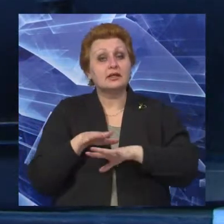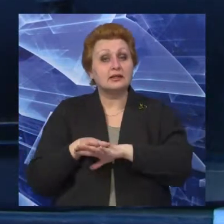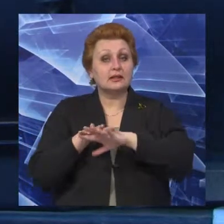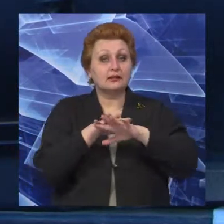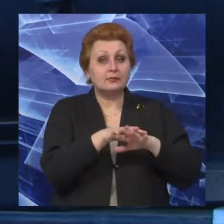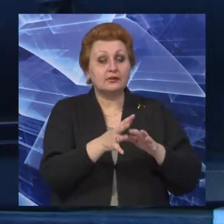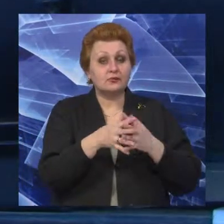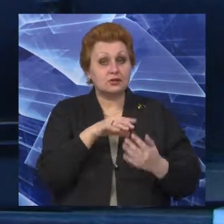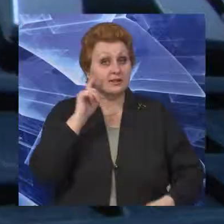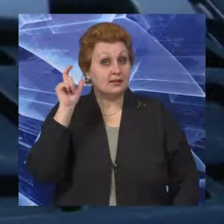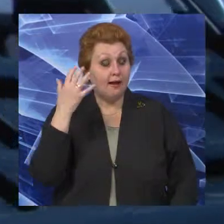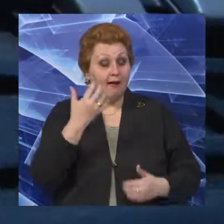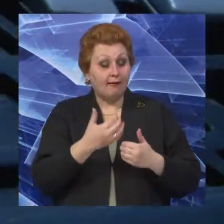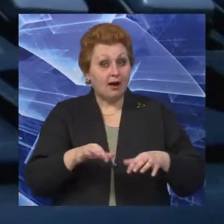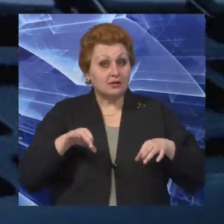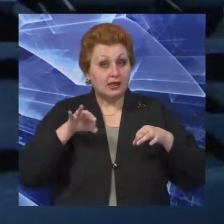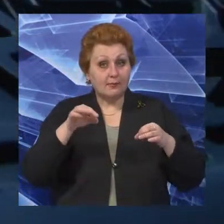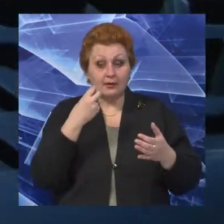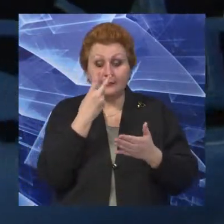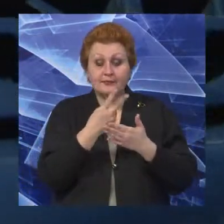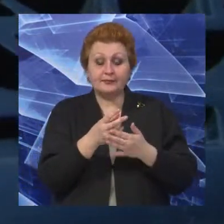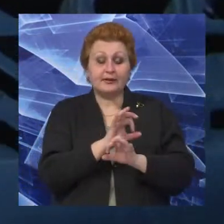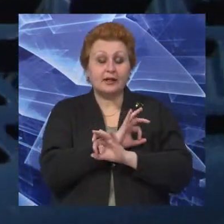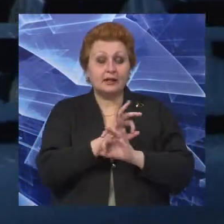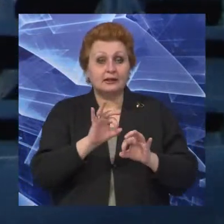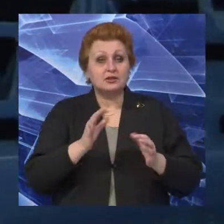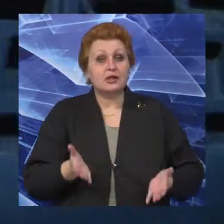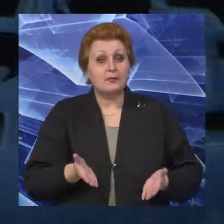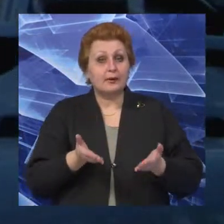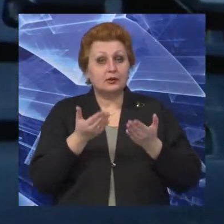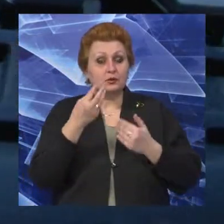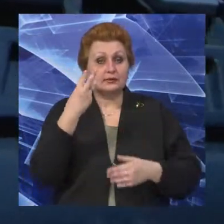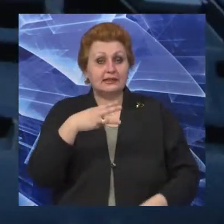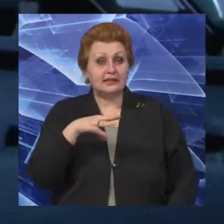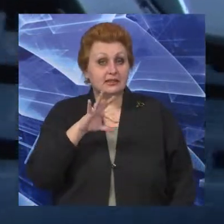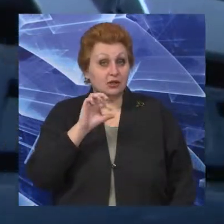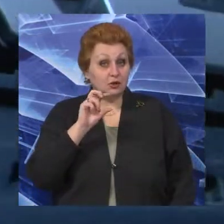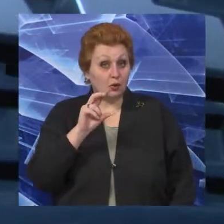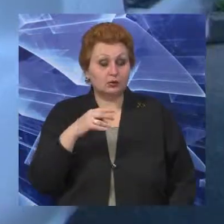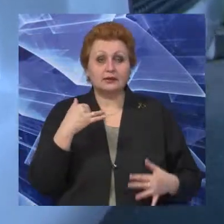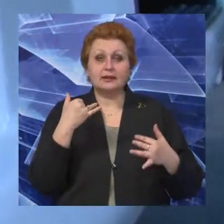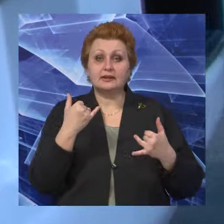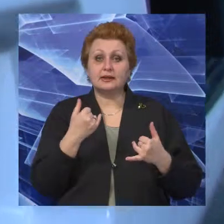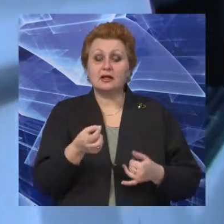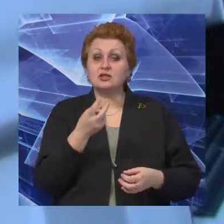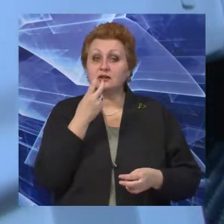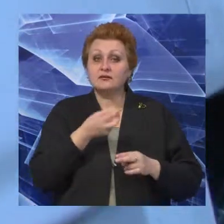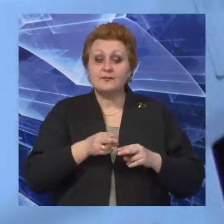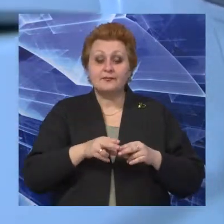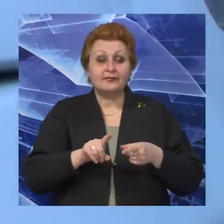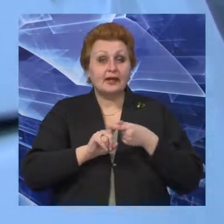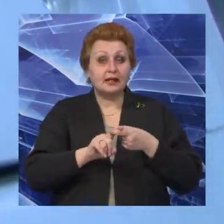для перевозки сельхозпродукции. Каждый автомобиль отличается превосходной грузоподъемностью, больше 30 тонн, а также современными двигателями,